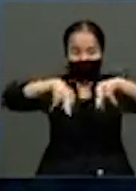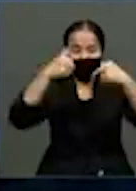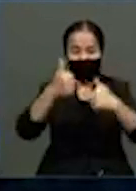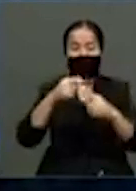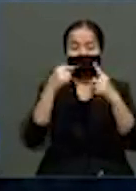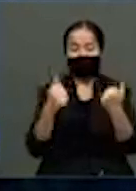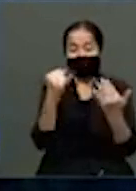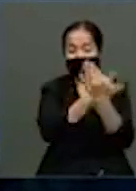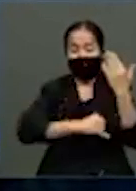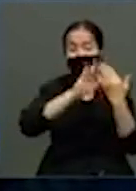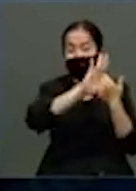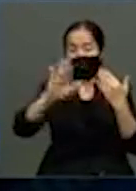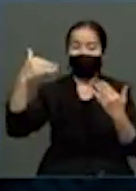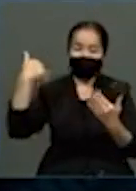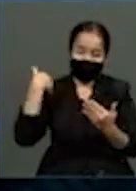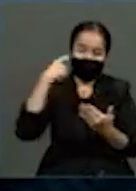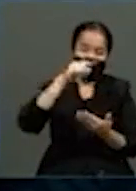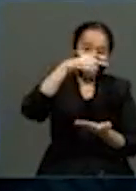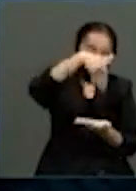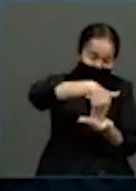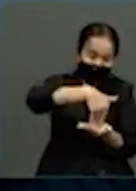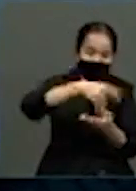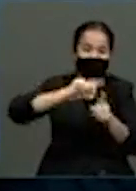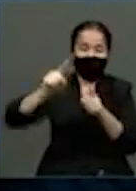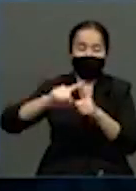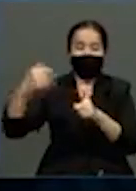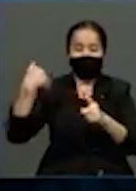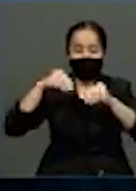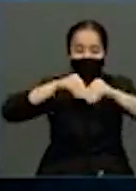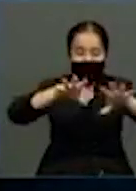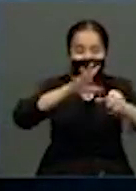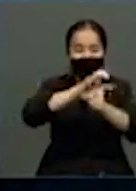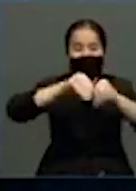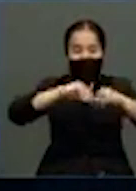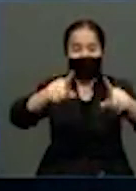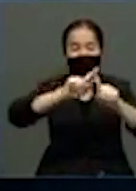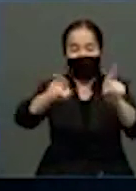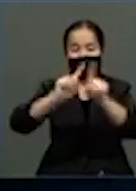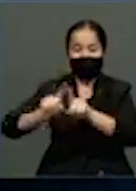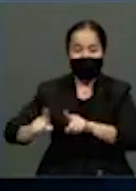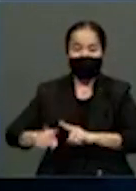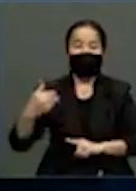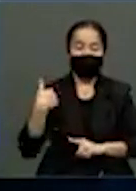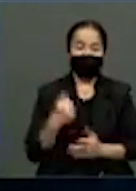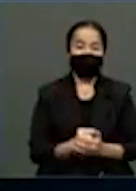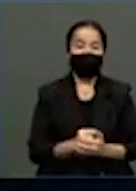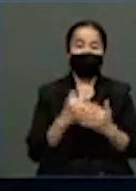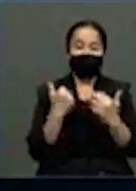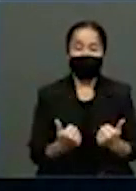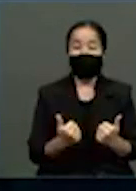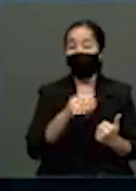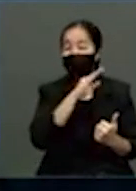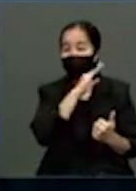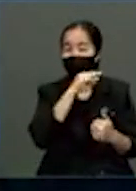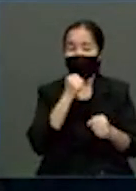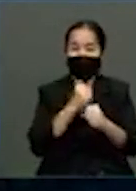ต่ละจังหวัดก็จะมีโจทย์มีพื้นที่ในการแพร่ระบาดแตกต่างกันไปซึ่งอันนี้ก็จะอ่อนตัวขึ้นนะครับแล้วก็สามารถ